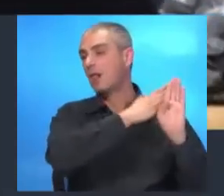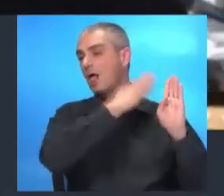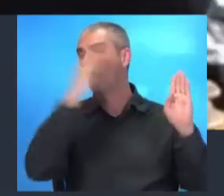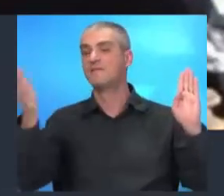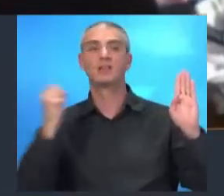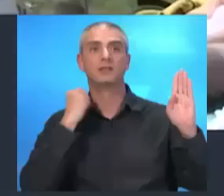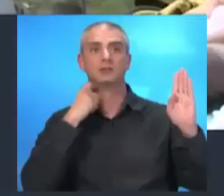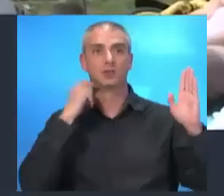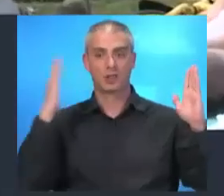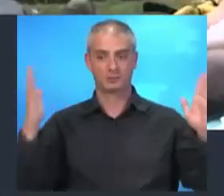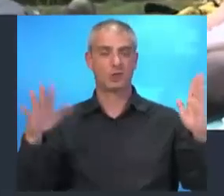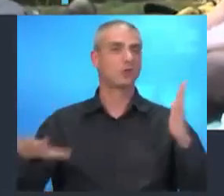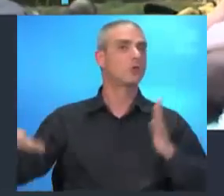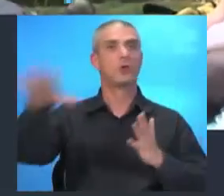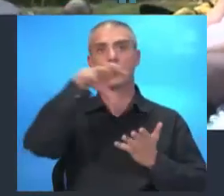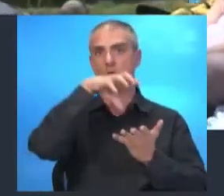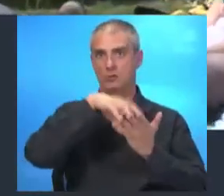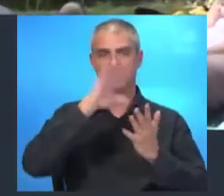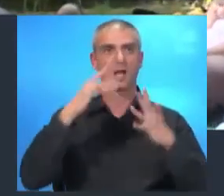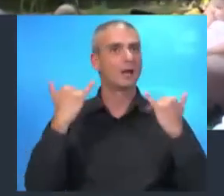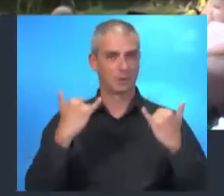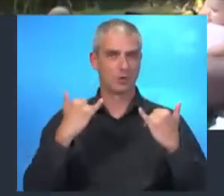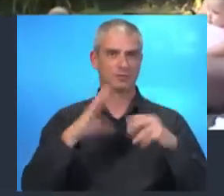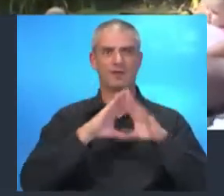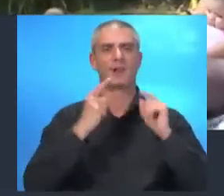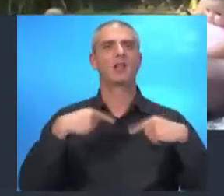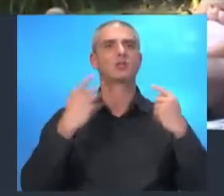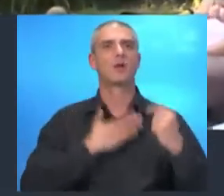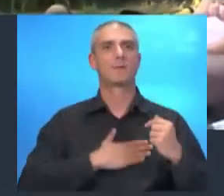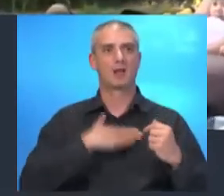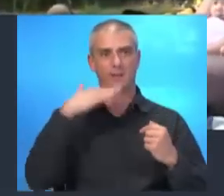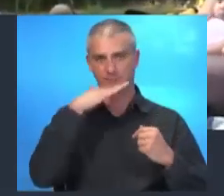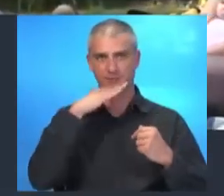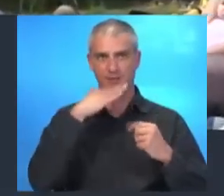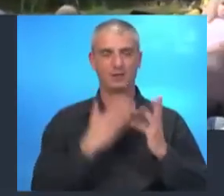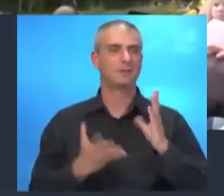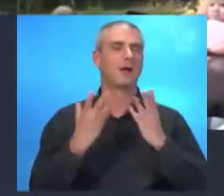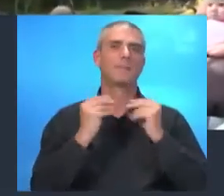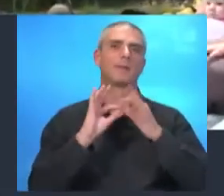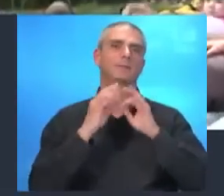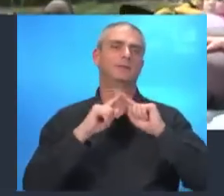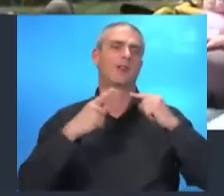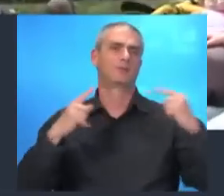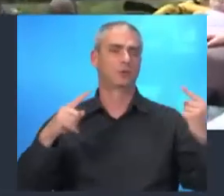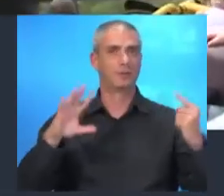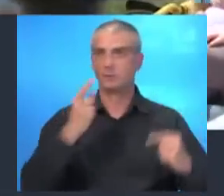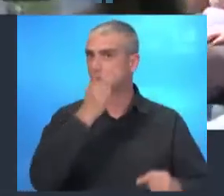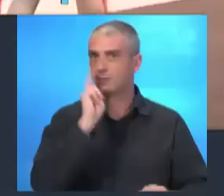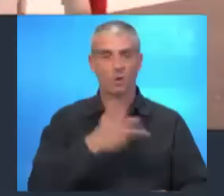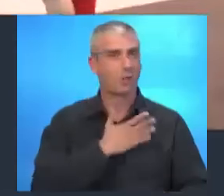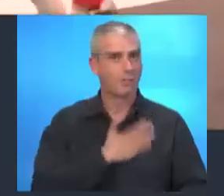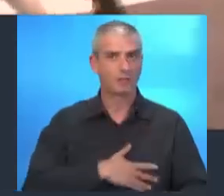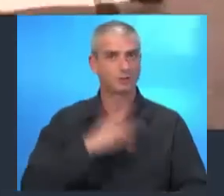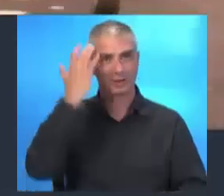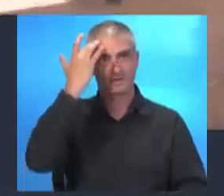לציון, כלומר גוש דן כולו, גם היום ובכלל בימי חול המועד, פשוט מלא בפסטיבלים שונים, מה שאתם רק יכולים לרצות